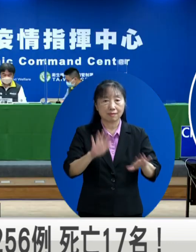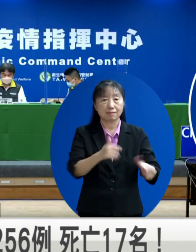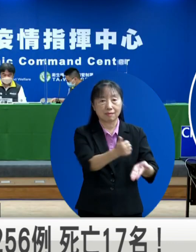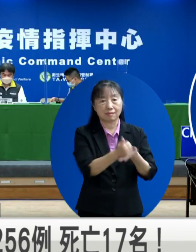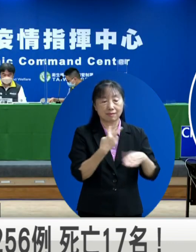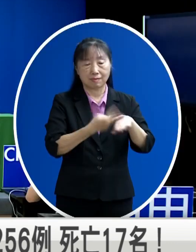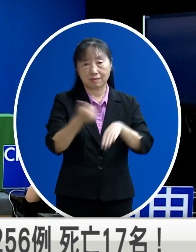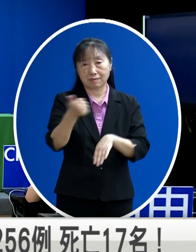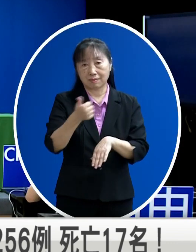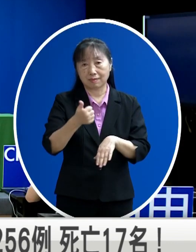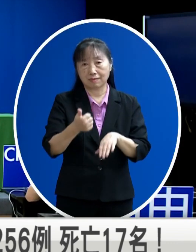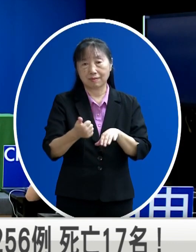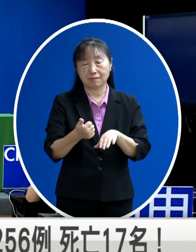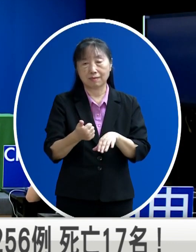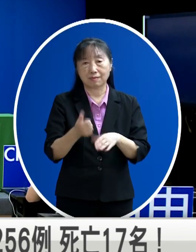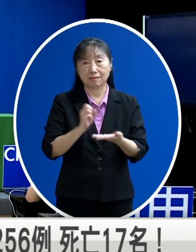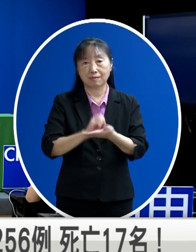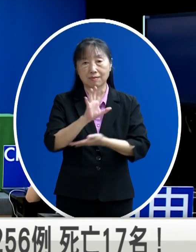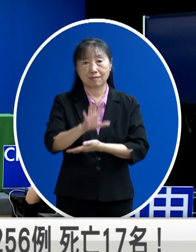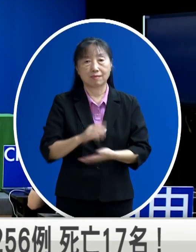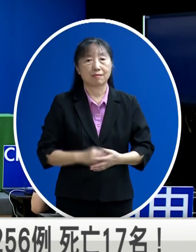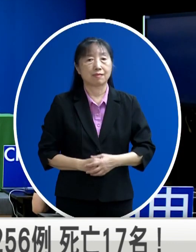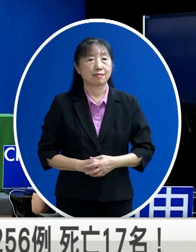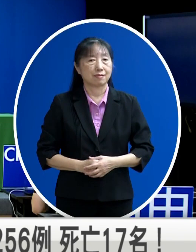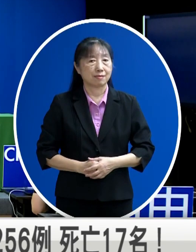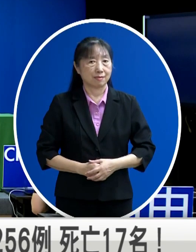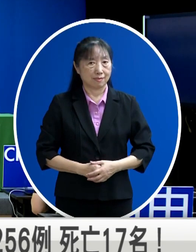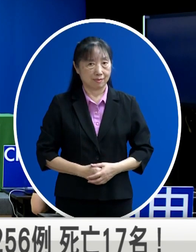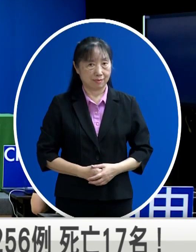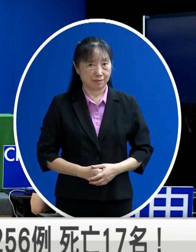续进行相关的一个介绍。